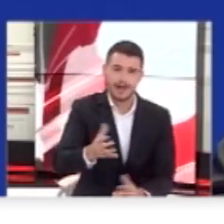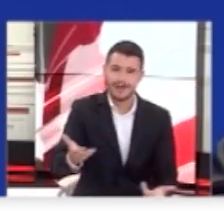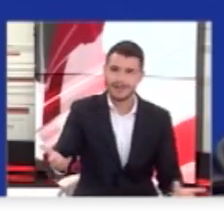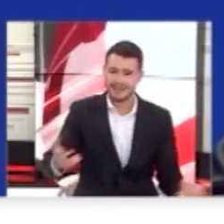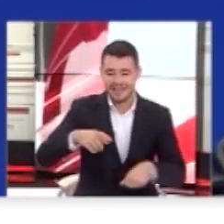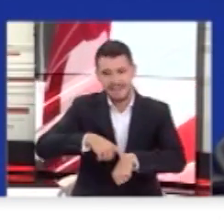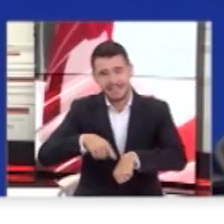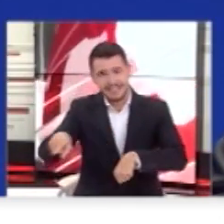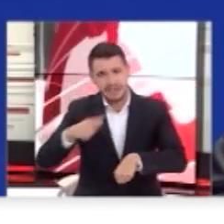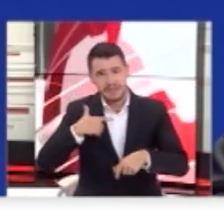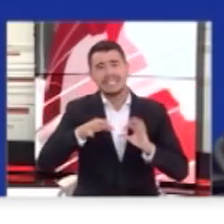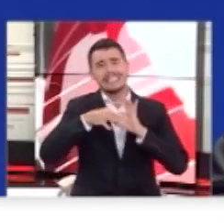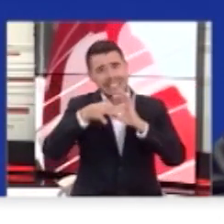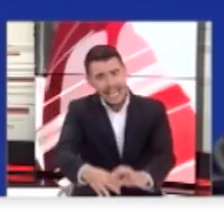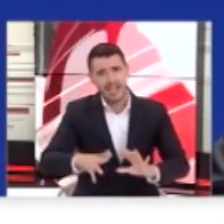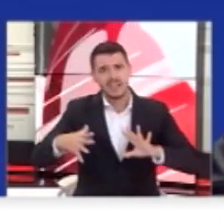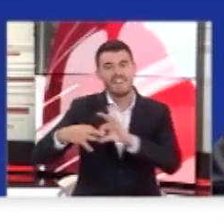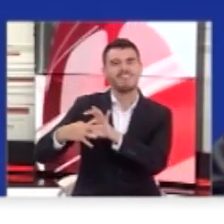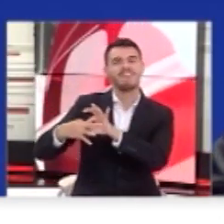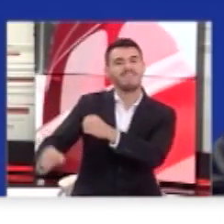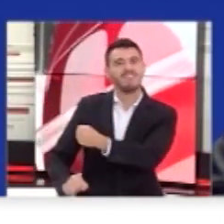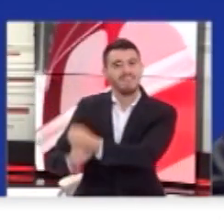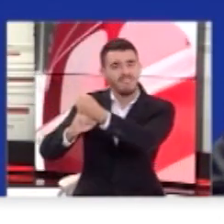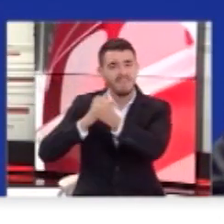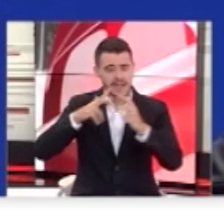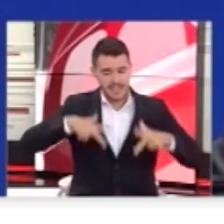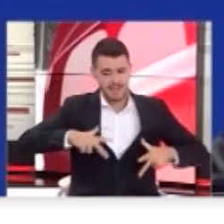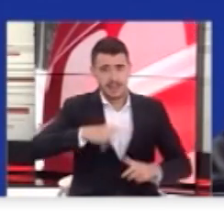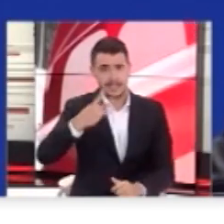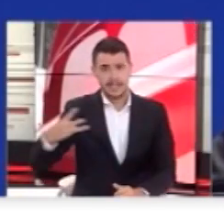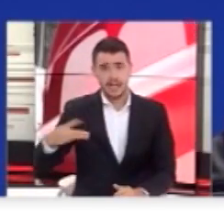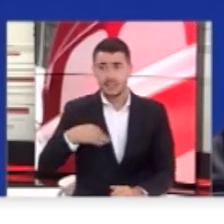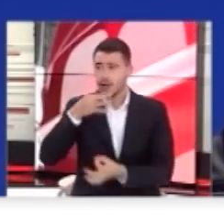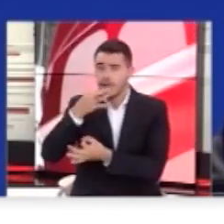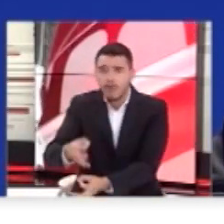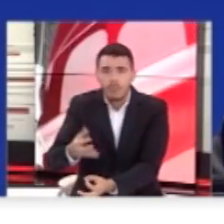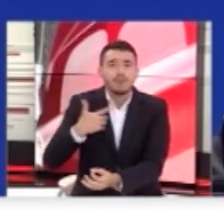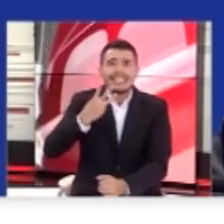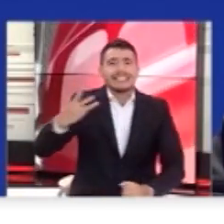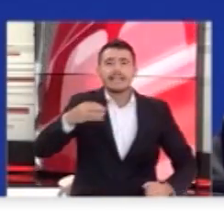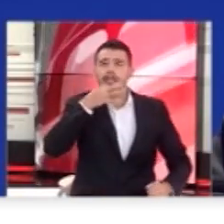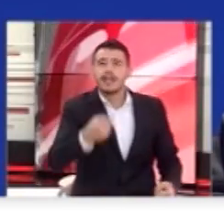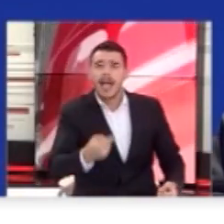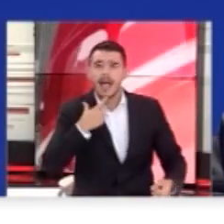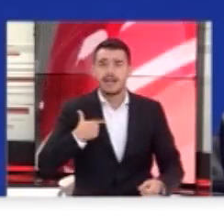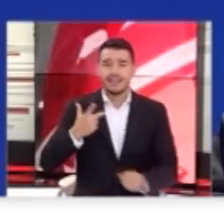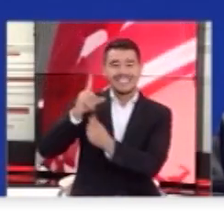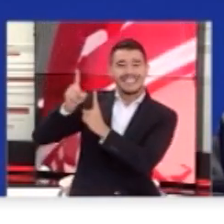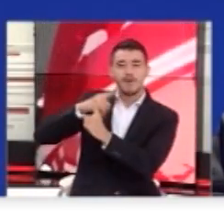ψήφο εμπιστοσύνης σε μια κυβέρνηση η οποία λέει ότι θα φέρει τη συμφωνία στη Βουλή για να την